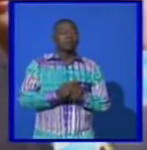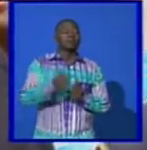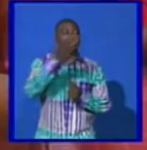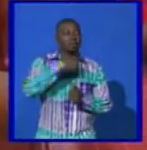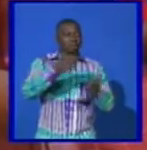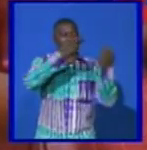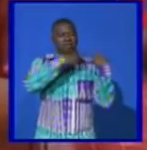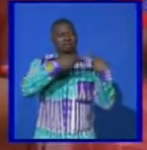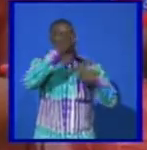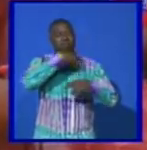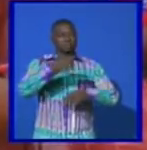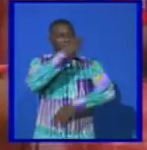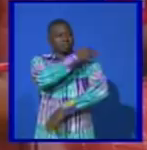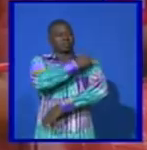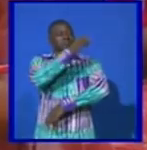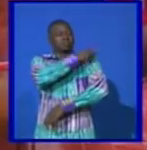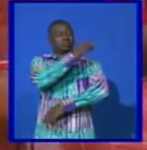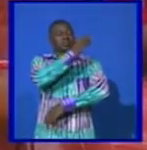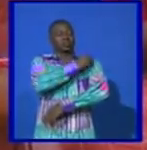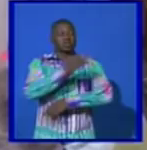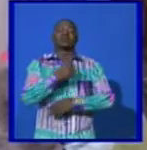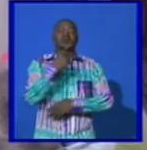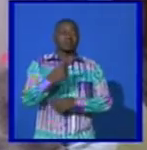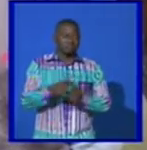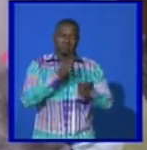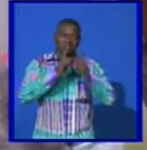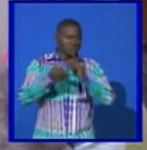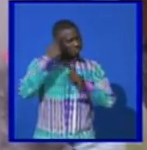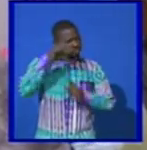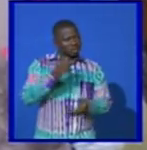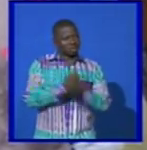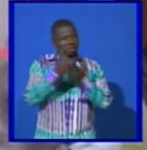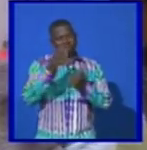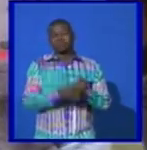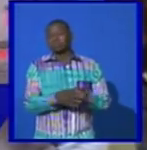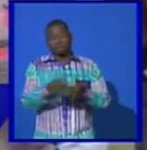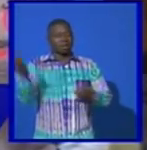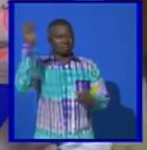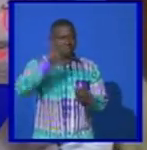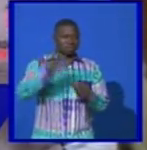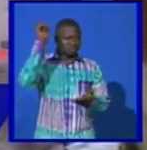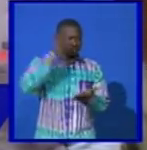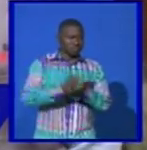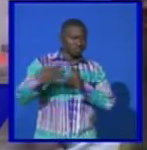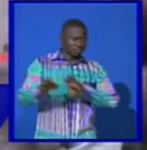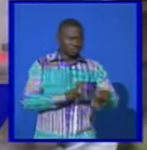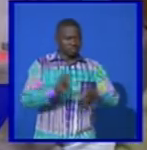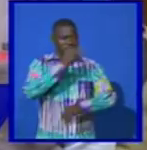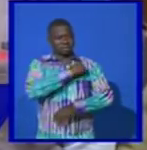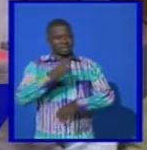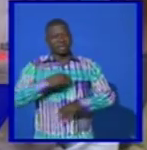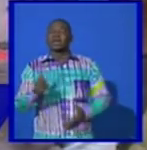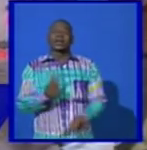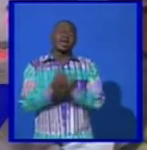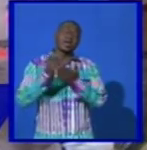pour la cause des malades. En plus de tout ce que la mairie fait habituellement et traditionnellement pour l'hôpital Yalagado, de nous aider à construire des